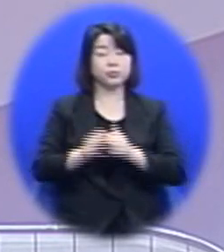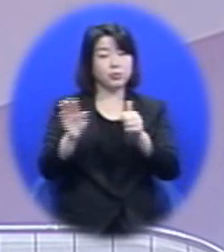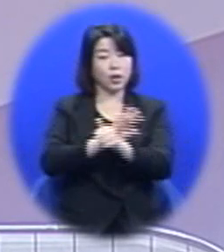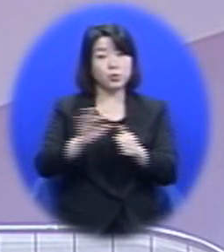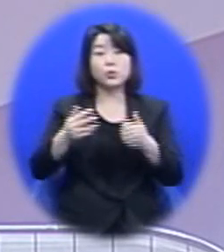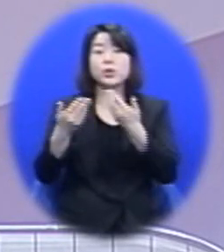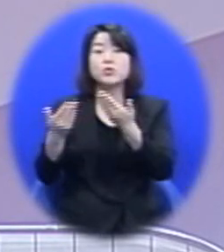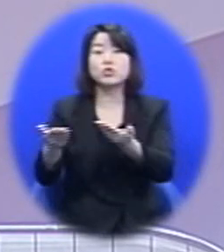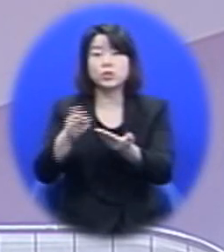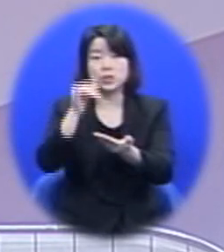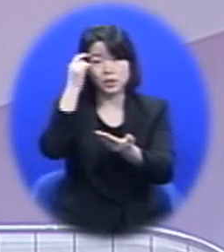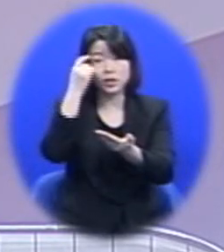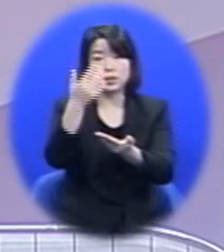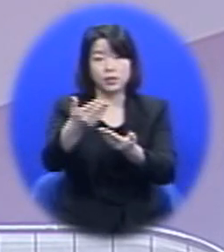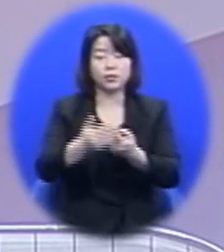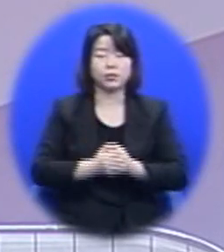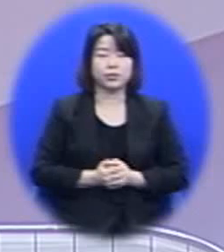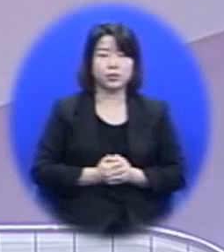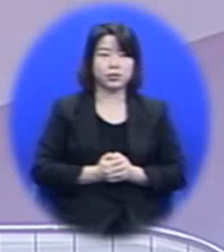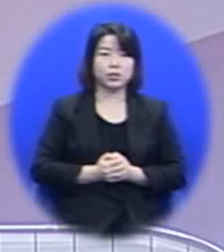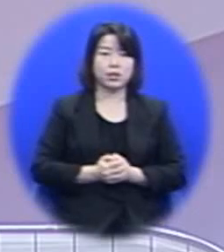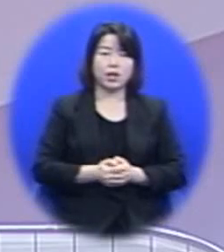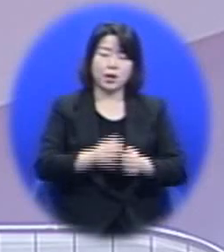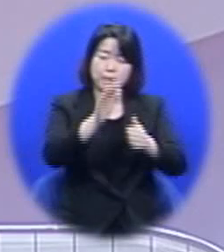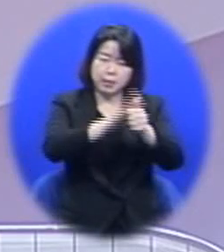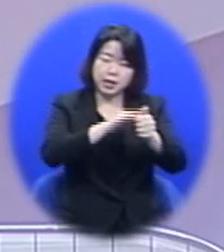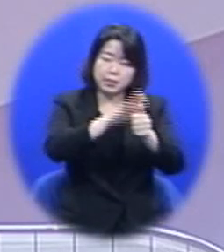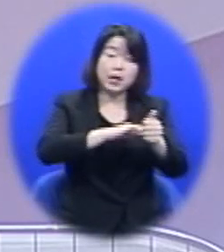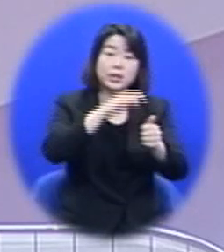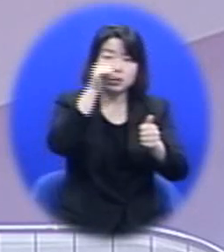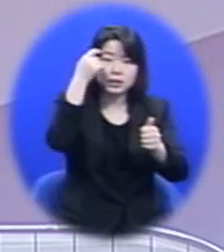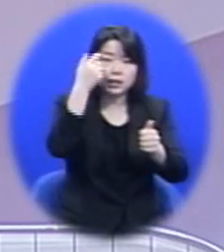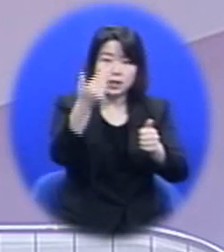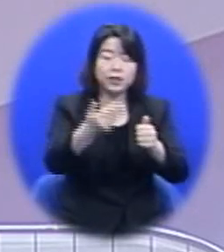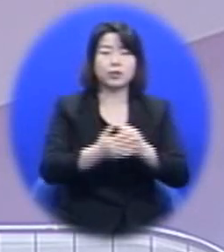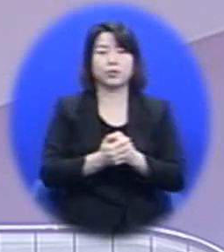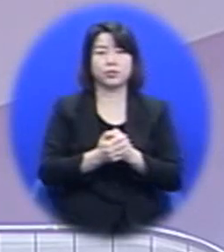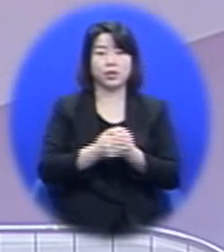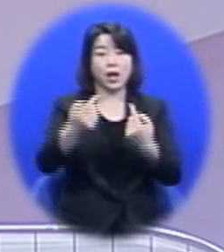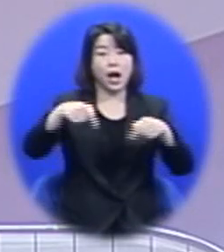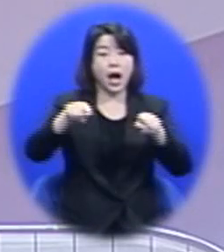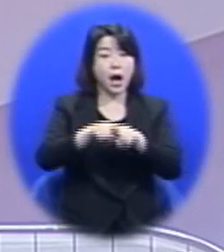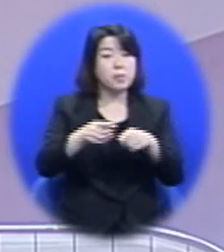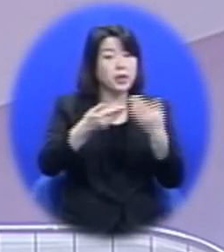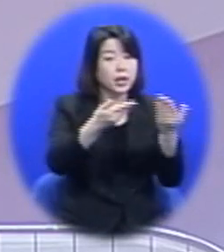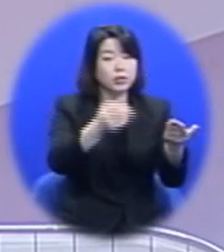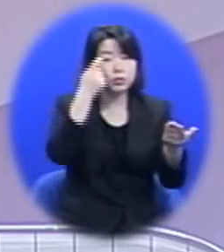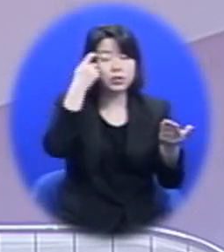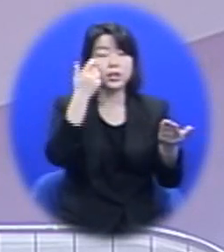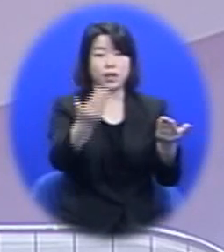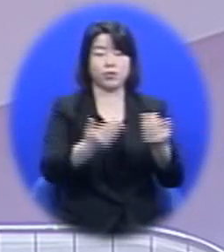위로는 주잖아요. 달래는 주잖아요. 함께 하잖아요.